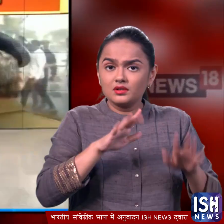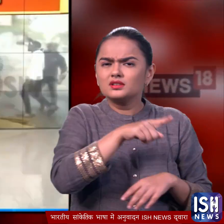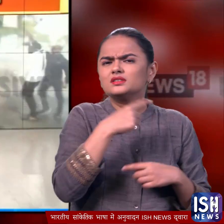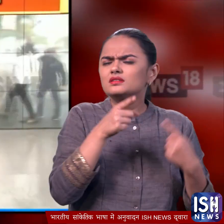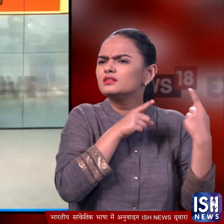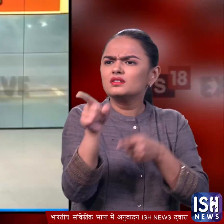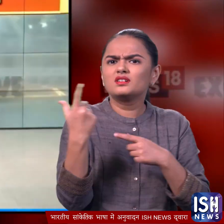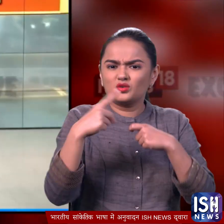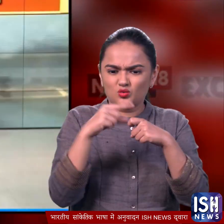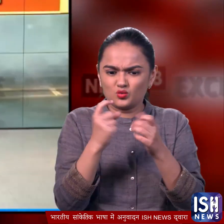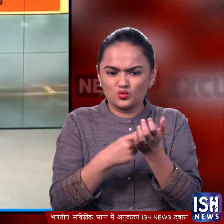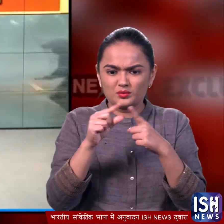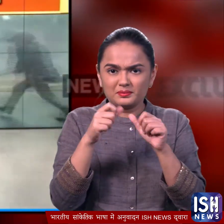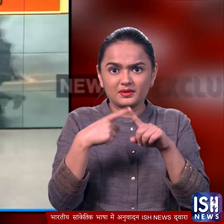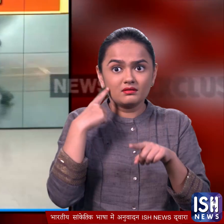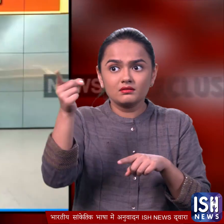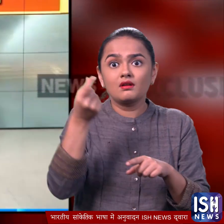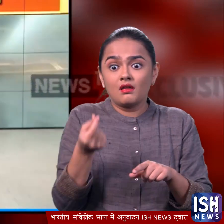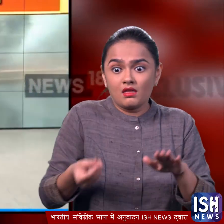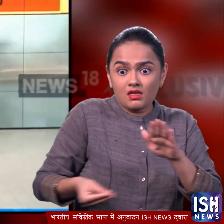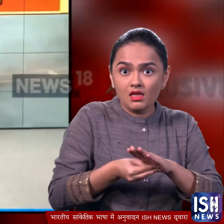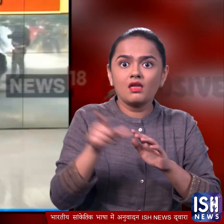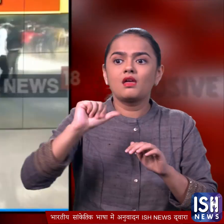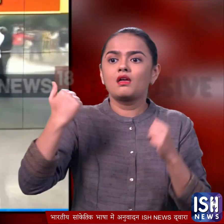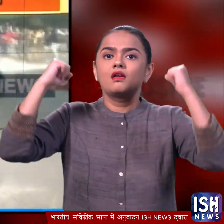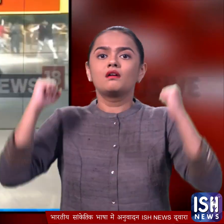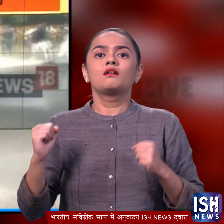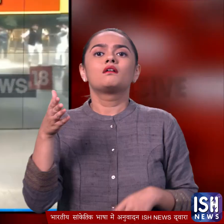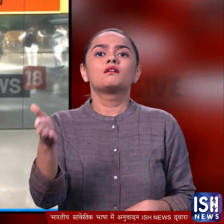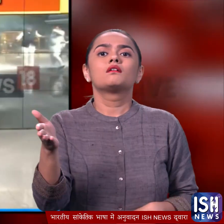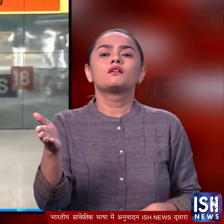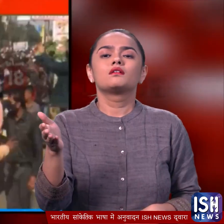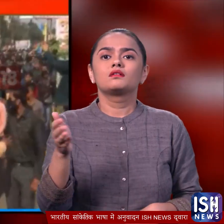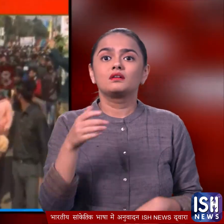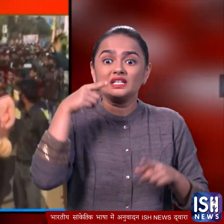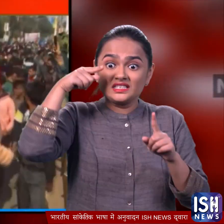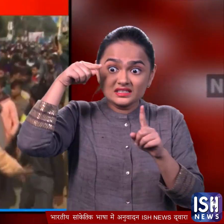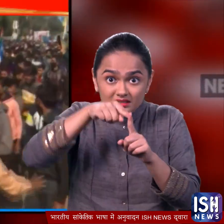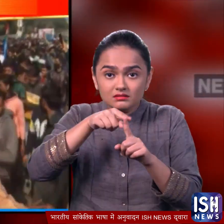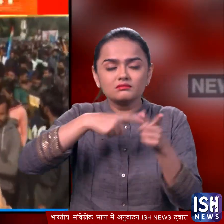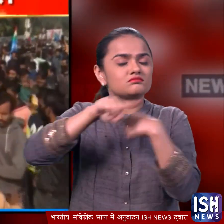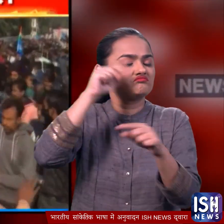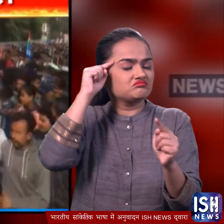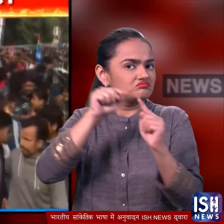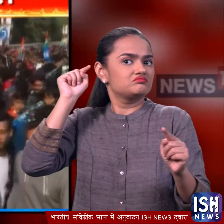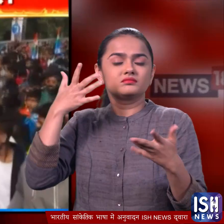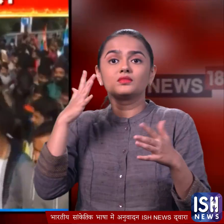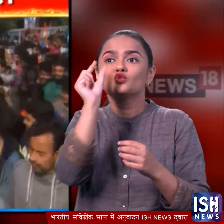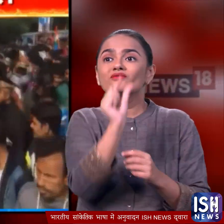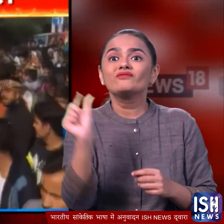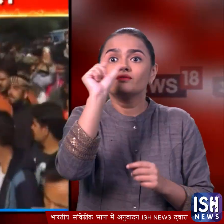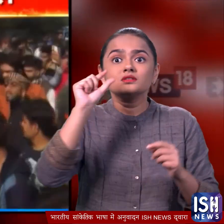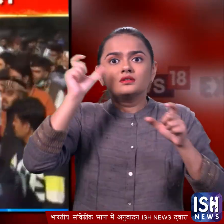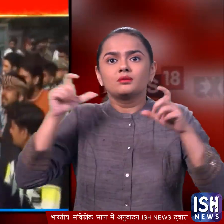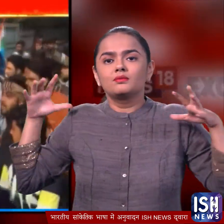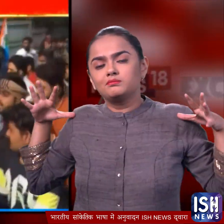किया। इन लोगों ने आरोप लगाया कि कुलपति ने पैसे देकर यह पद हासिल किया और इसी का विरोध करने के लिए ये